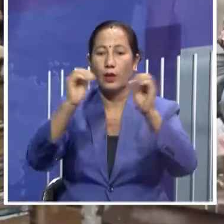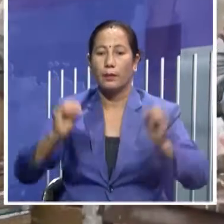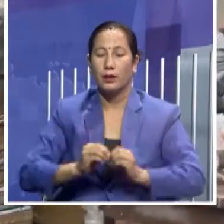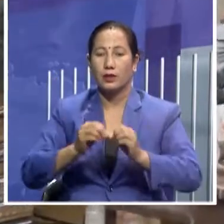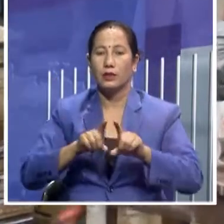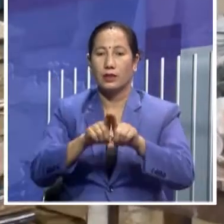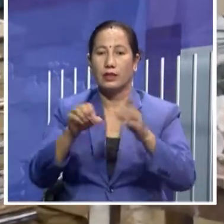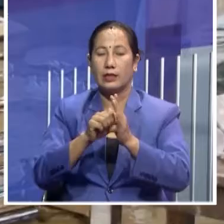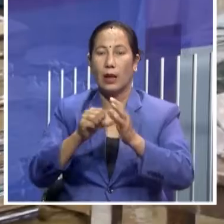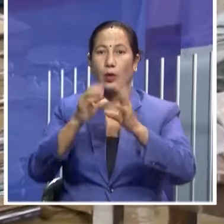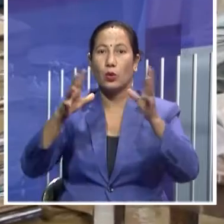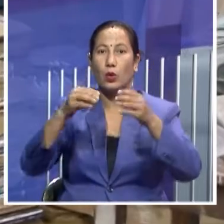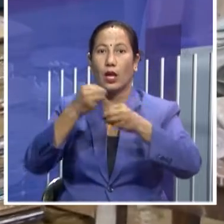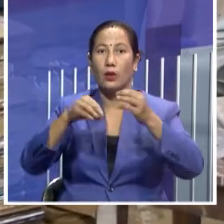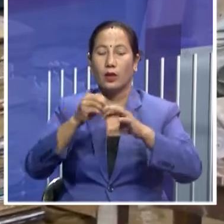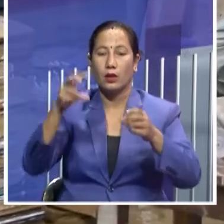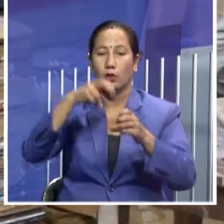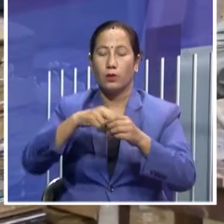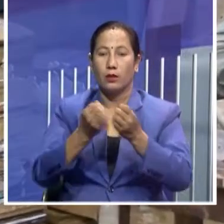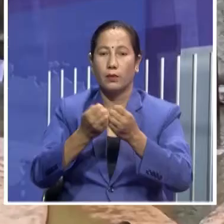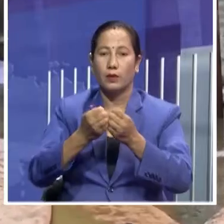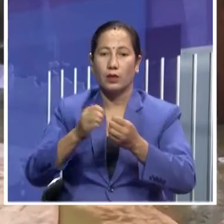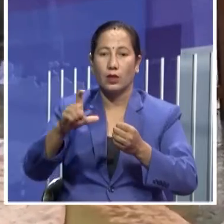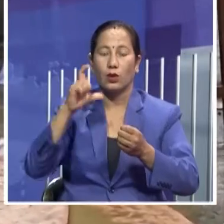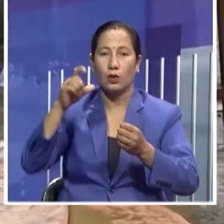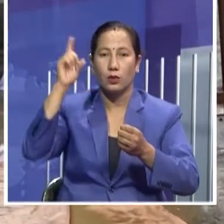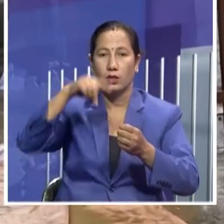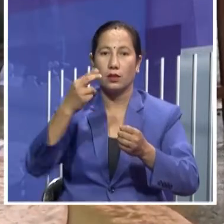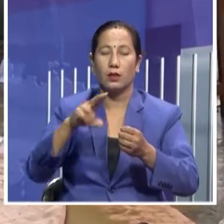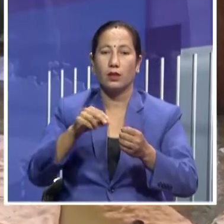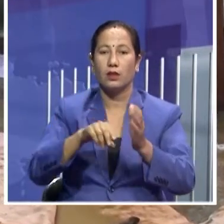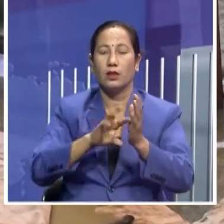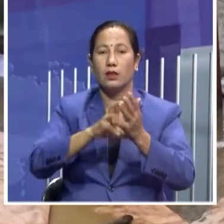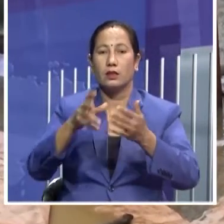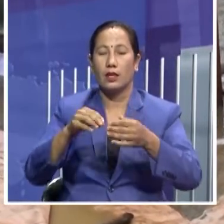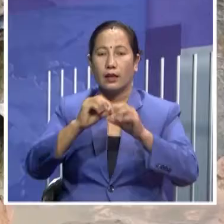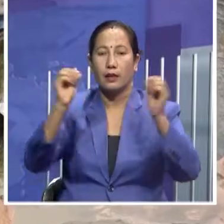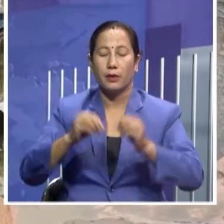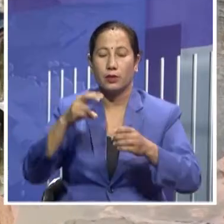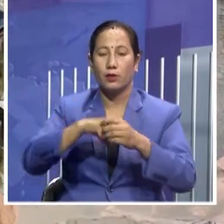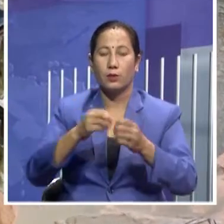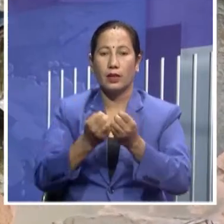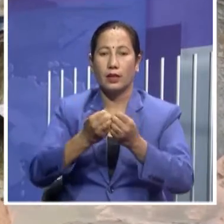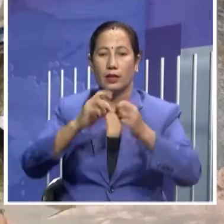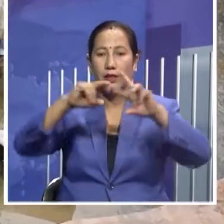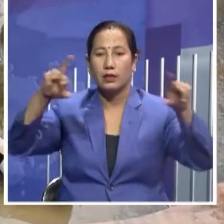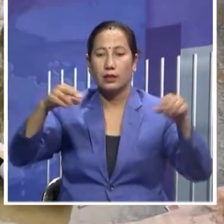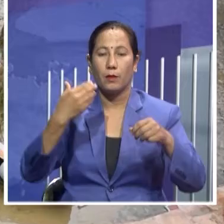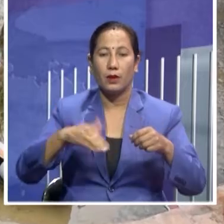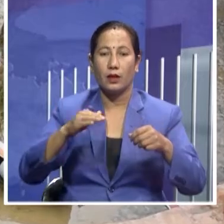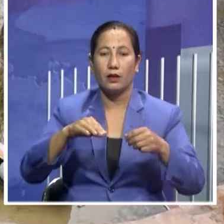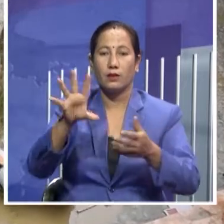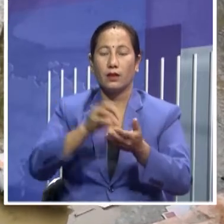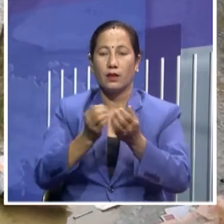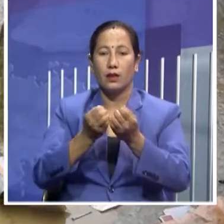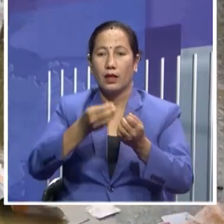व्यवसायसँगै जिल्लामा रहेका ठुला उद्योगहरू पनि डुबानमा पर्दा करोडौँको क्षति भएको छ। स्थानीय पसल व्यवसाय डुबेका कारण सामान नष्ट हुँदा खरिद गरेर समेत